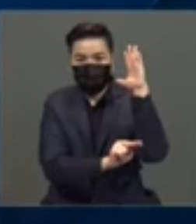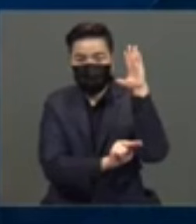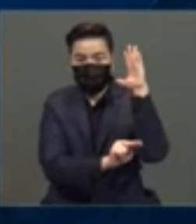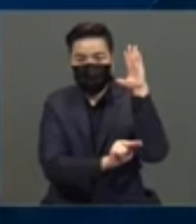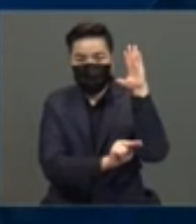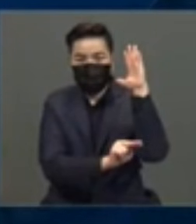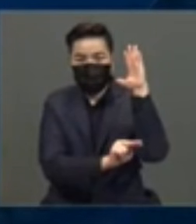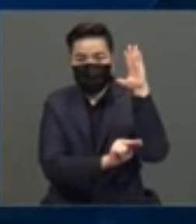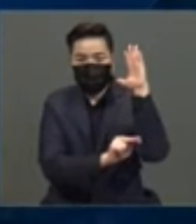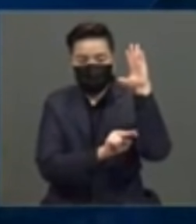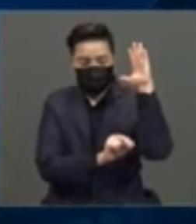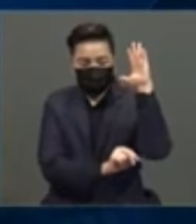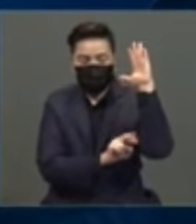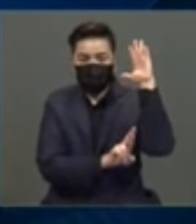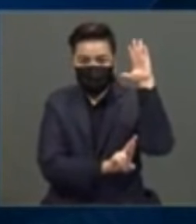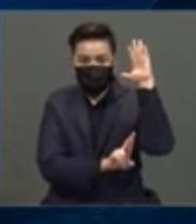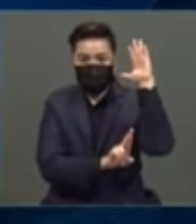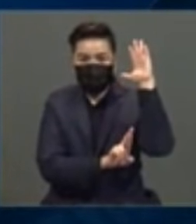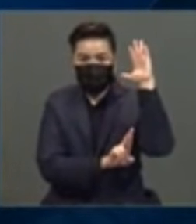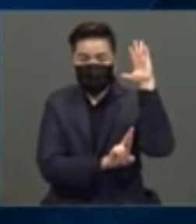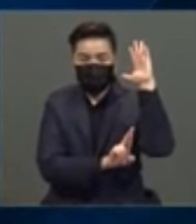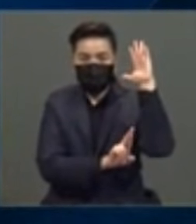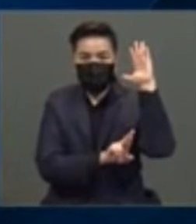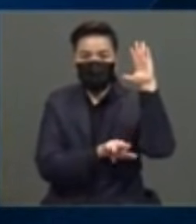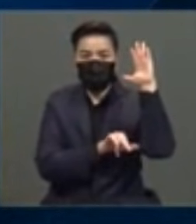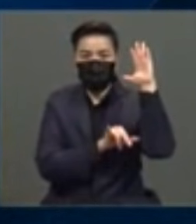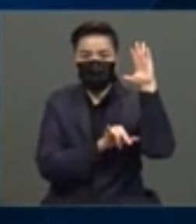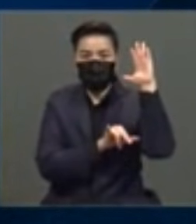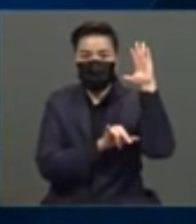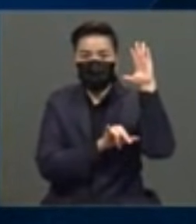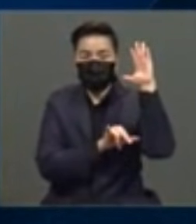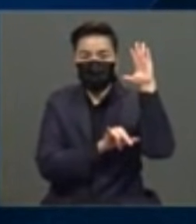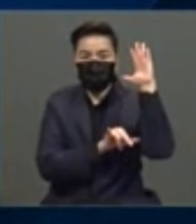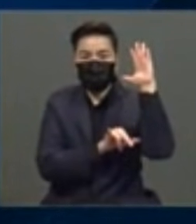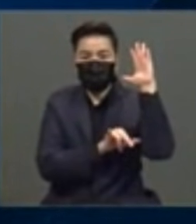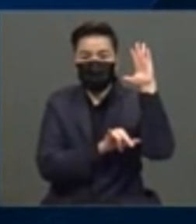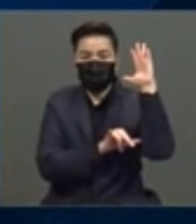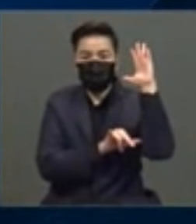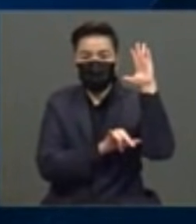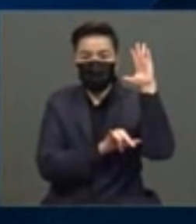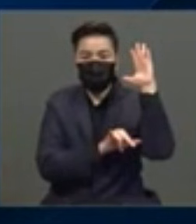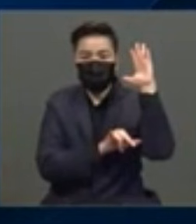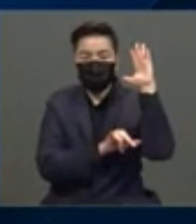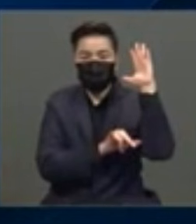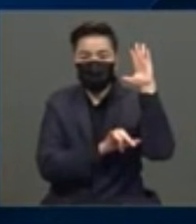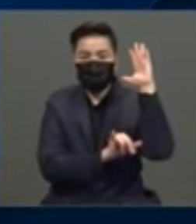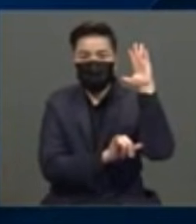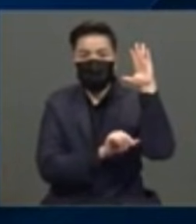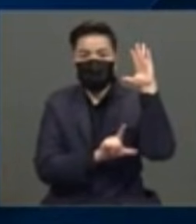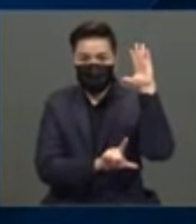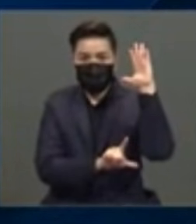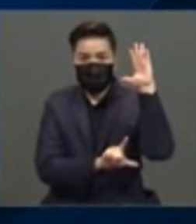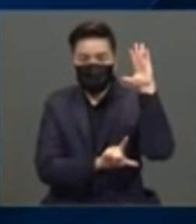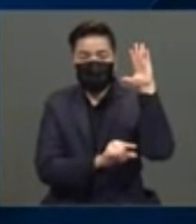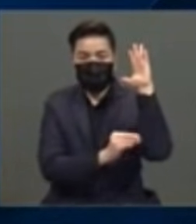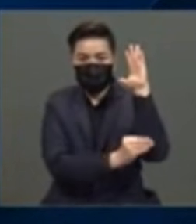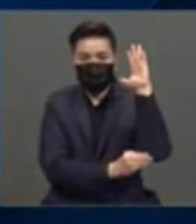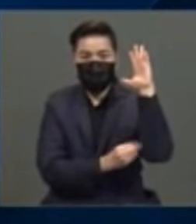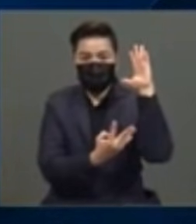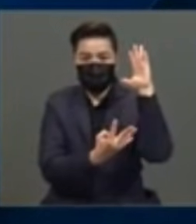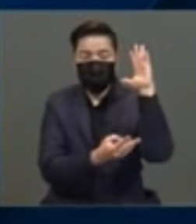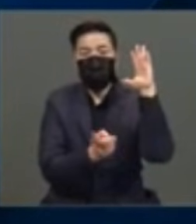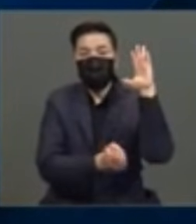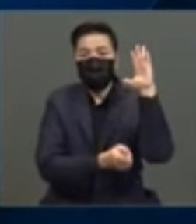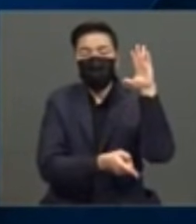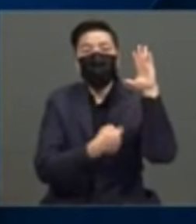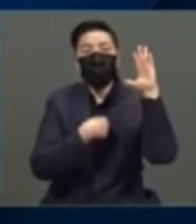วก็นราธิวาสนะครับแล้วก็ยะลานะครับซึ่งก็จะเป็นพื้